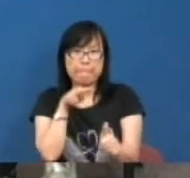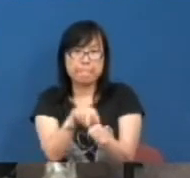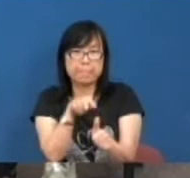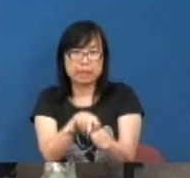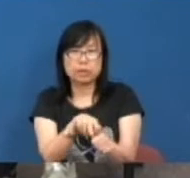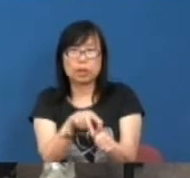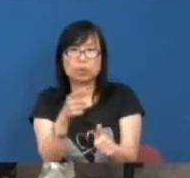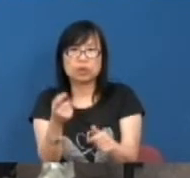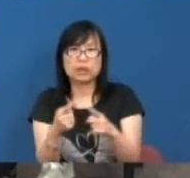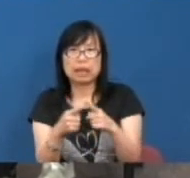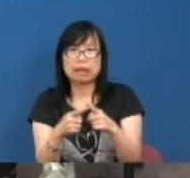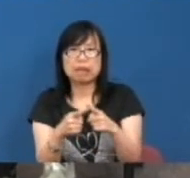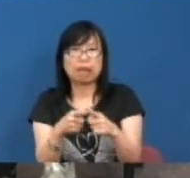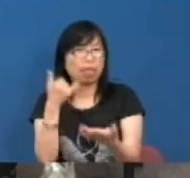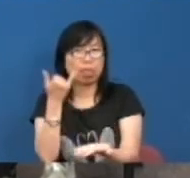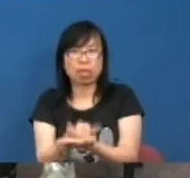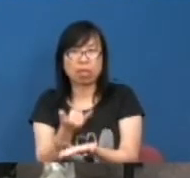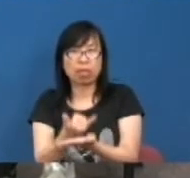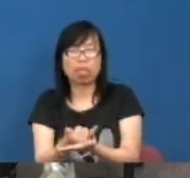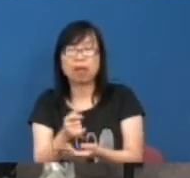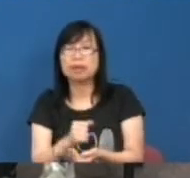少嘅人係燒炭啦，當年即係都